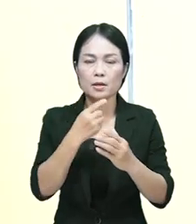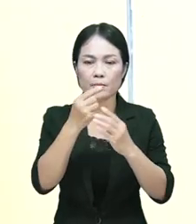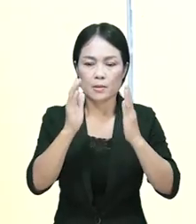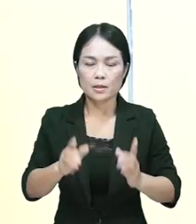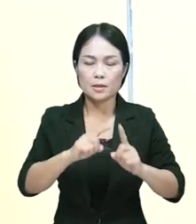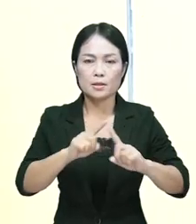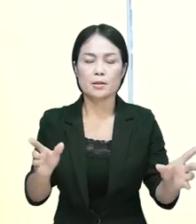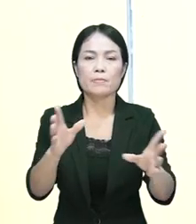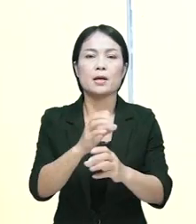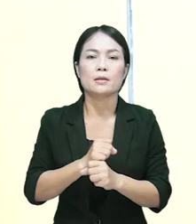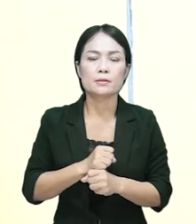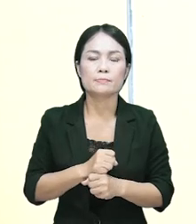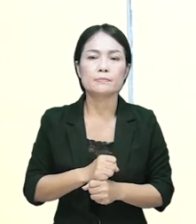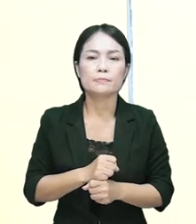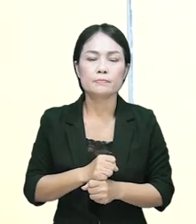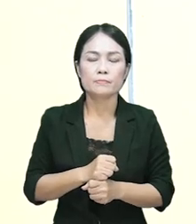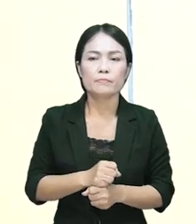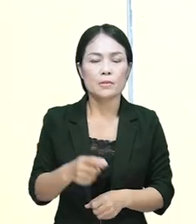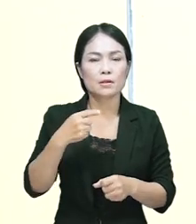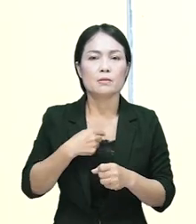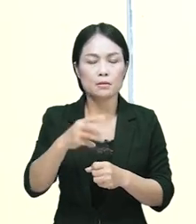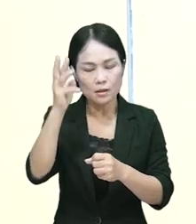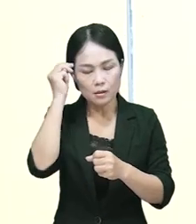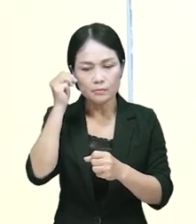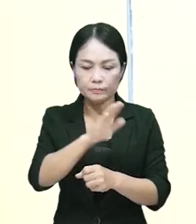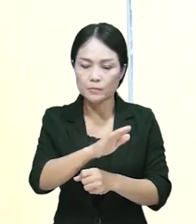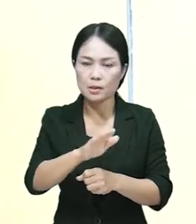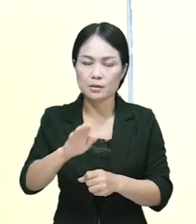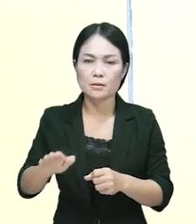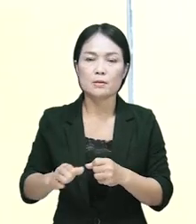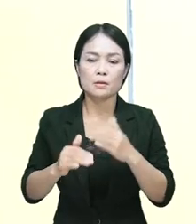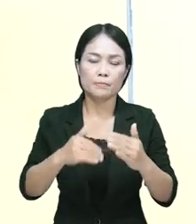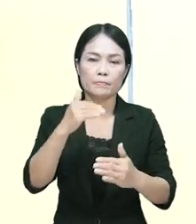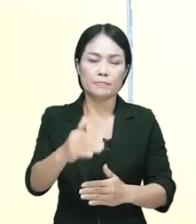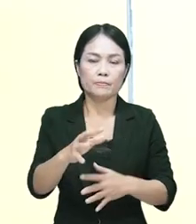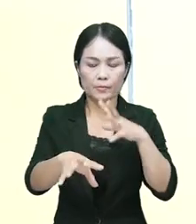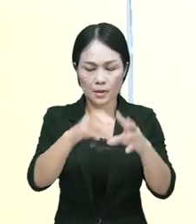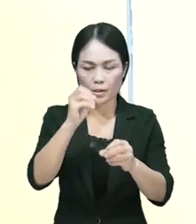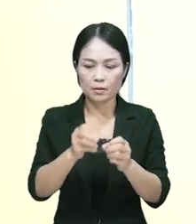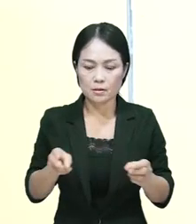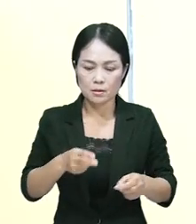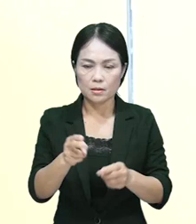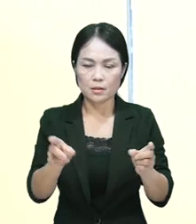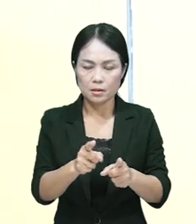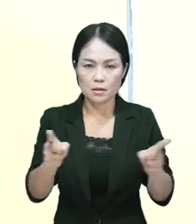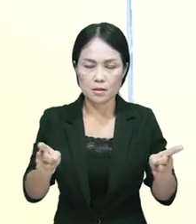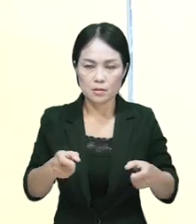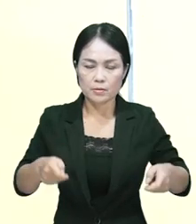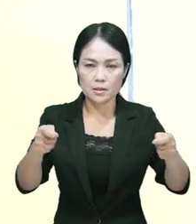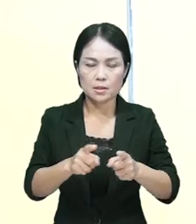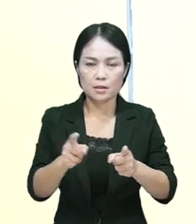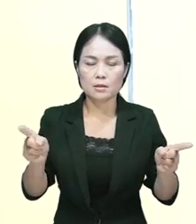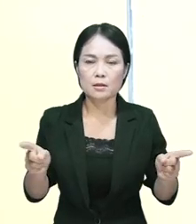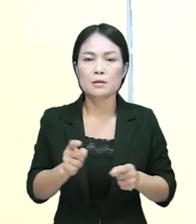ទៃបានណាកូនណាចាអញ្ចឹងឯងគឺសង្ឃឹមថាកូនកូនទាំងអស់គ្នាបន្ទាប់ពីរៀនរឿងអន្ទង់វែងឆ្នាំងវែងចប់កូនកូននឹងអាច